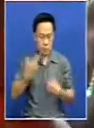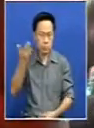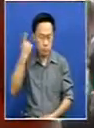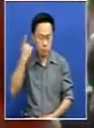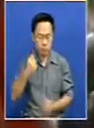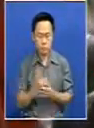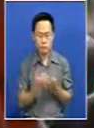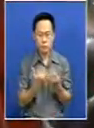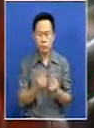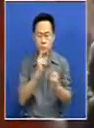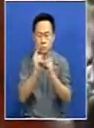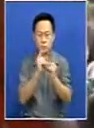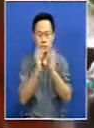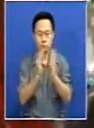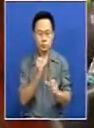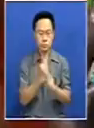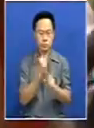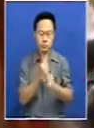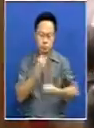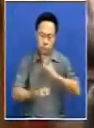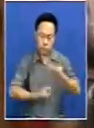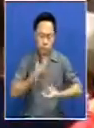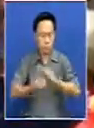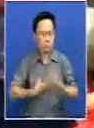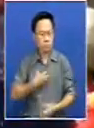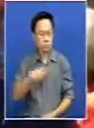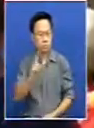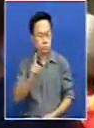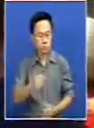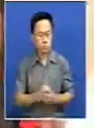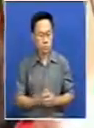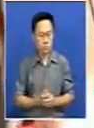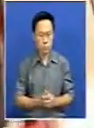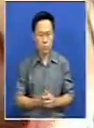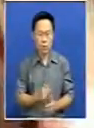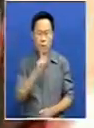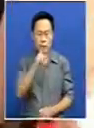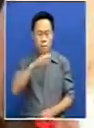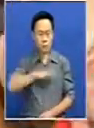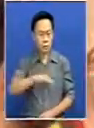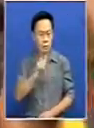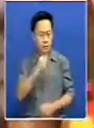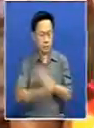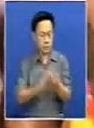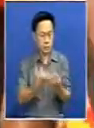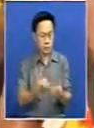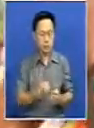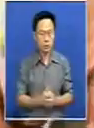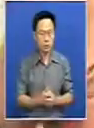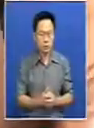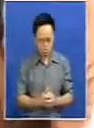ไปฟังความคิดเห็นจากประชาชนที่เดินมาเล่นน้ำถึงประเด็นนี้กันก่อนค่ะปีนี้เป็นยังไงบ้างคะบรรยากาศการเล่นน้ำ